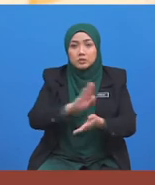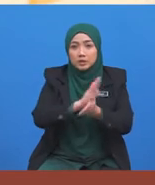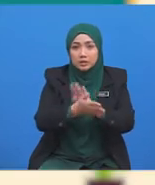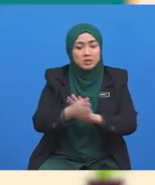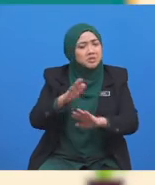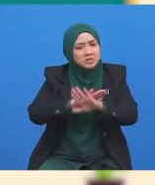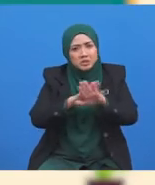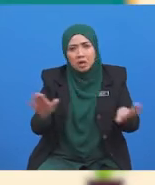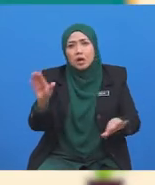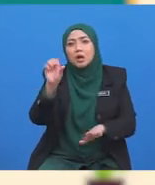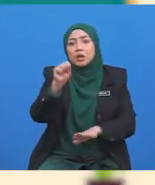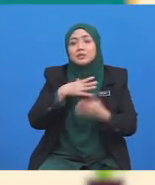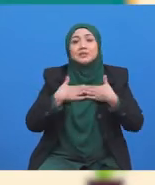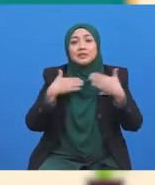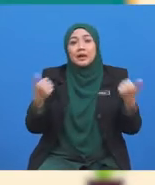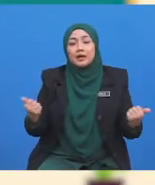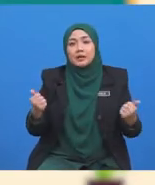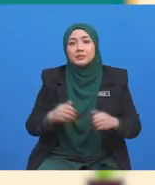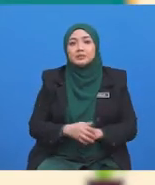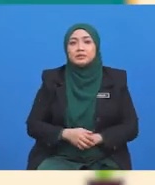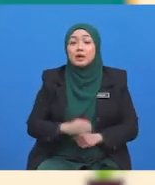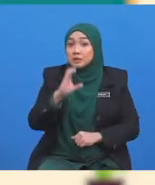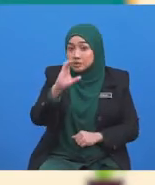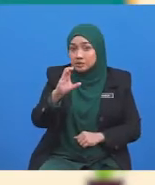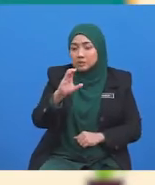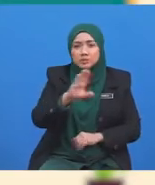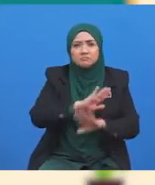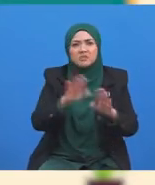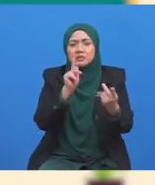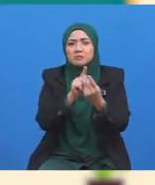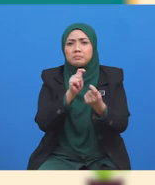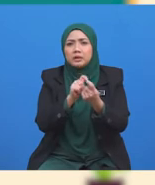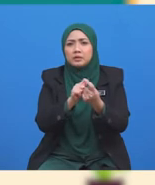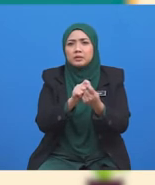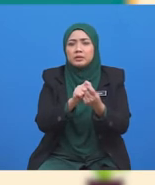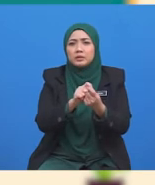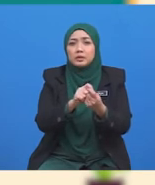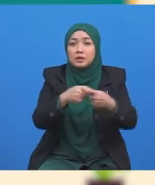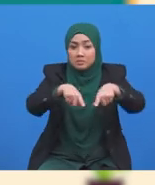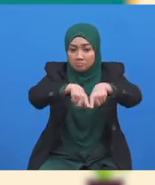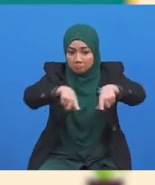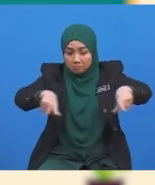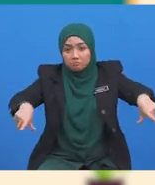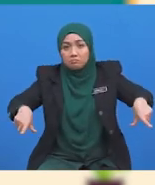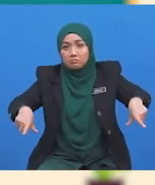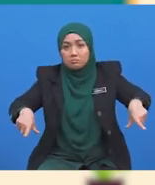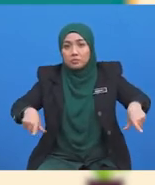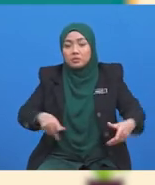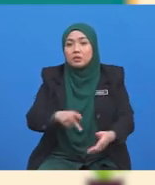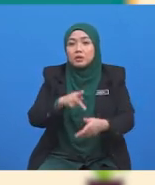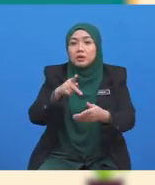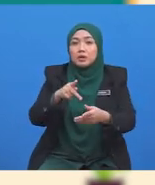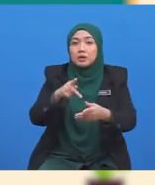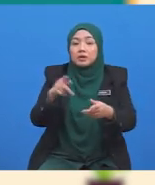subur. Jawapan C tidak tepat kerana sistem perparitan adalah kesan kepada alam sekitar